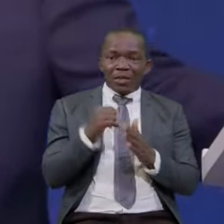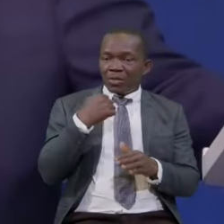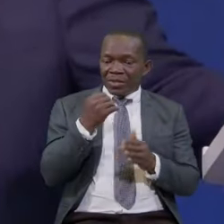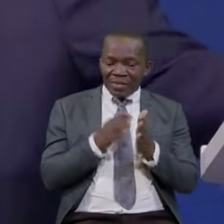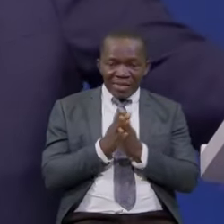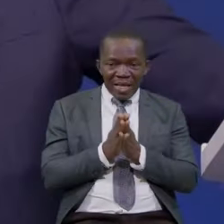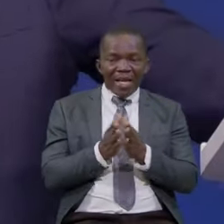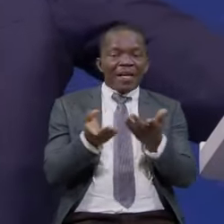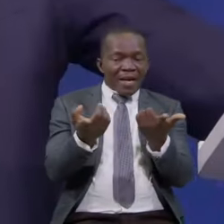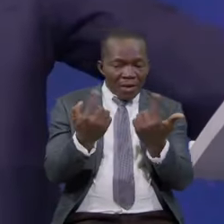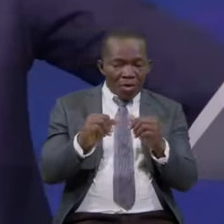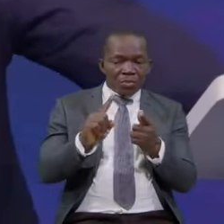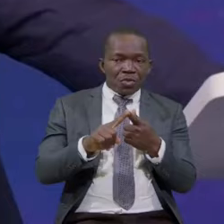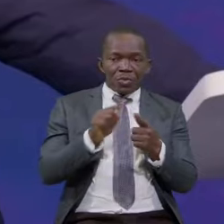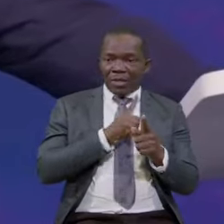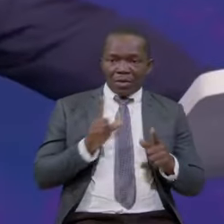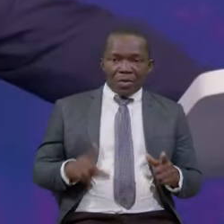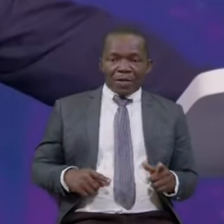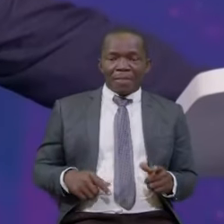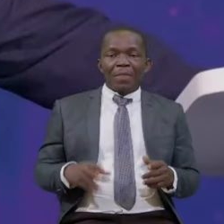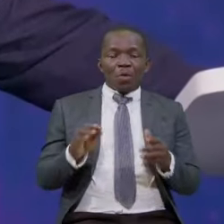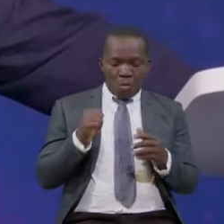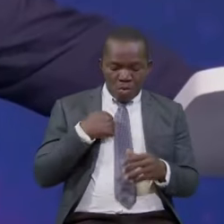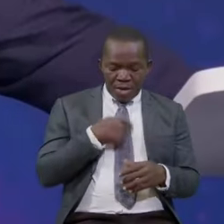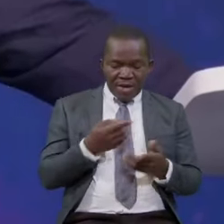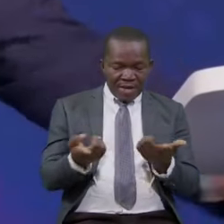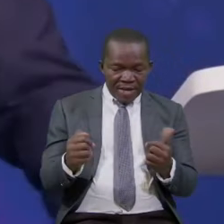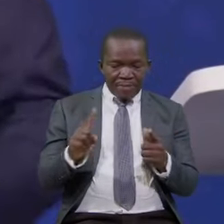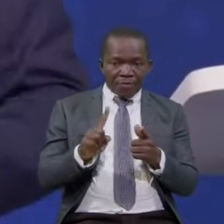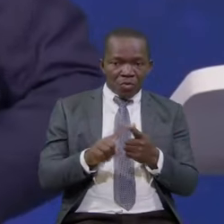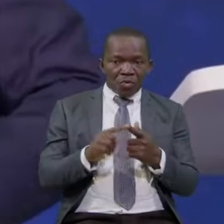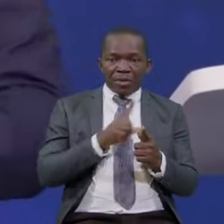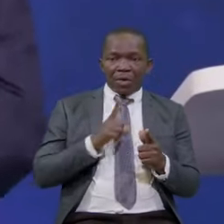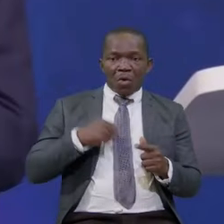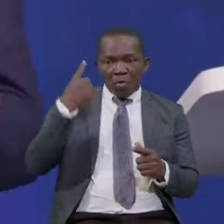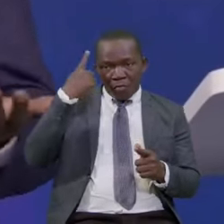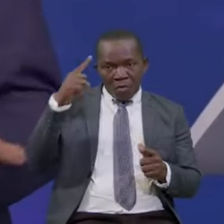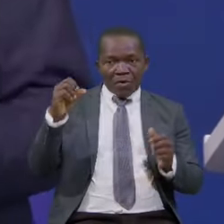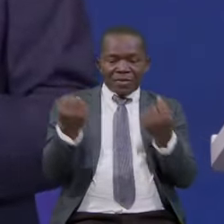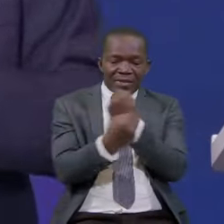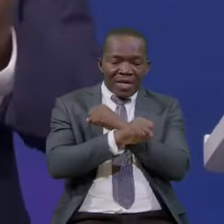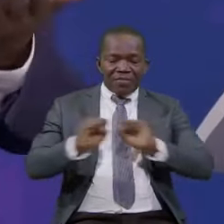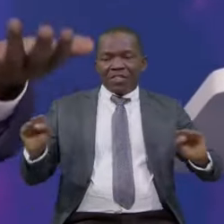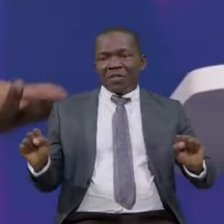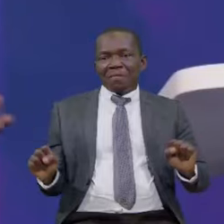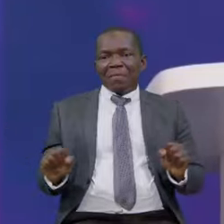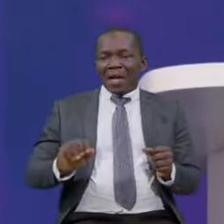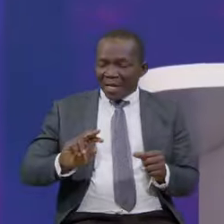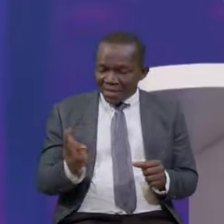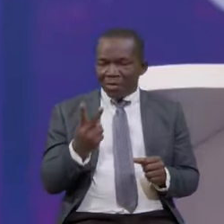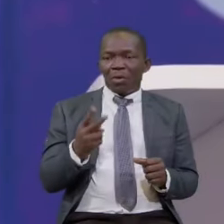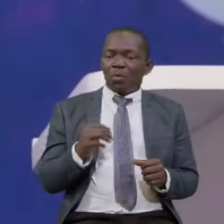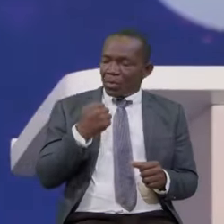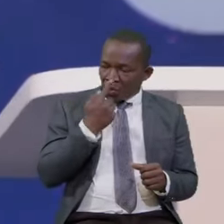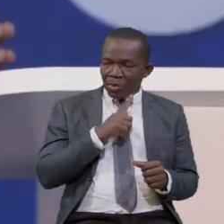été imposé à qui que ce soit nous sommes venus il dit fortifie-toi dans le Seigneur nous avons décideré d'être fortifié dans le